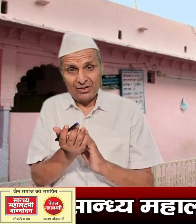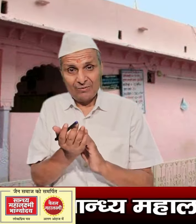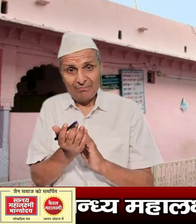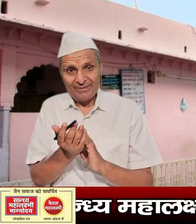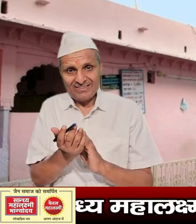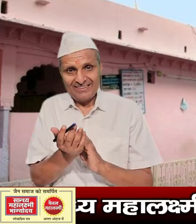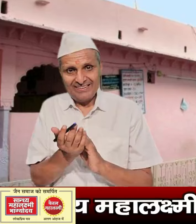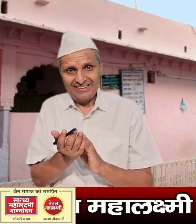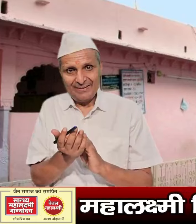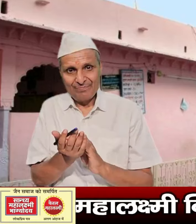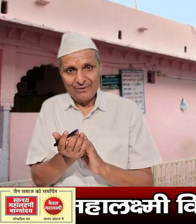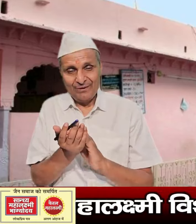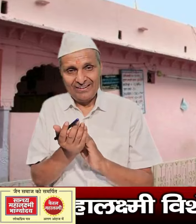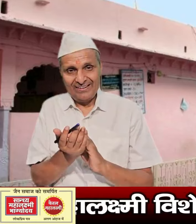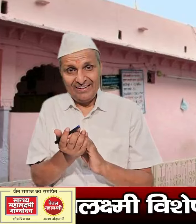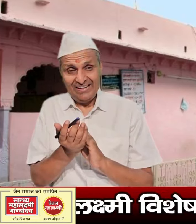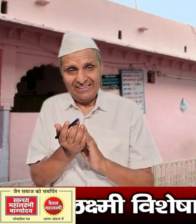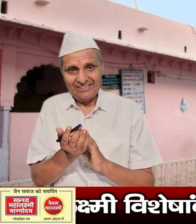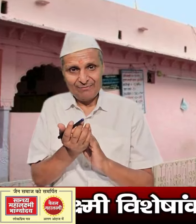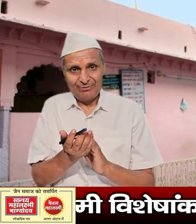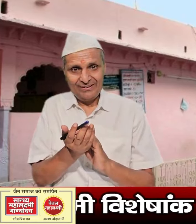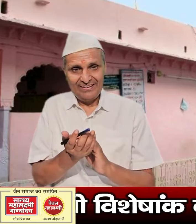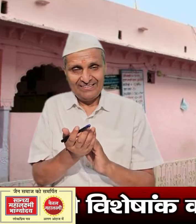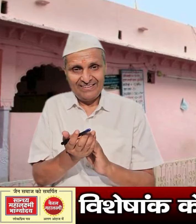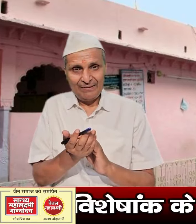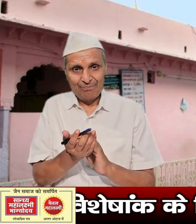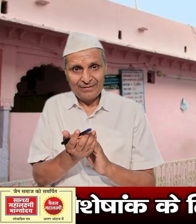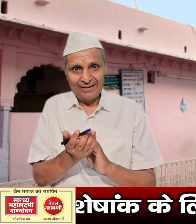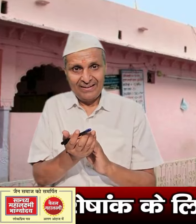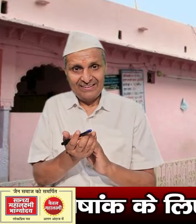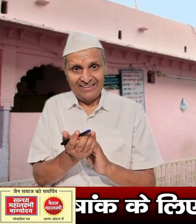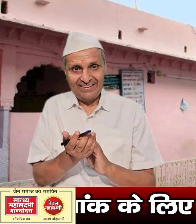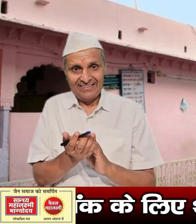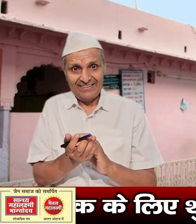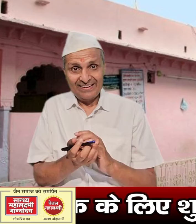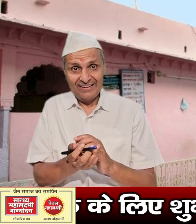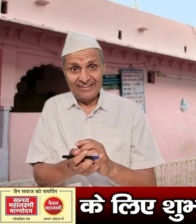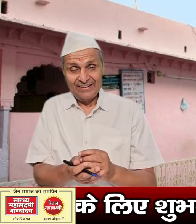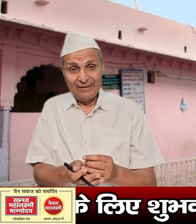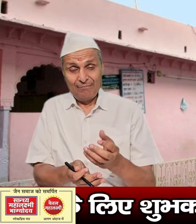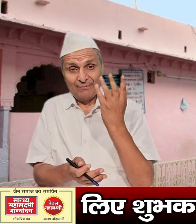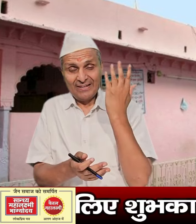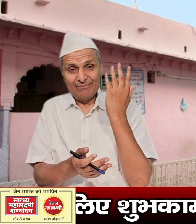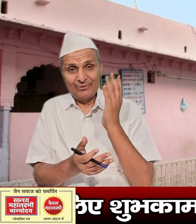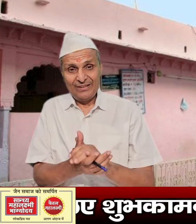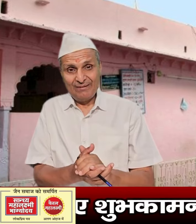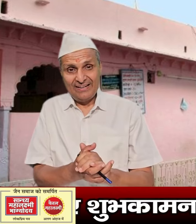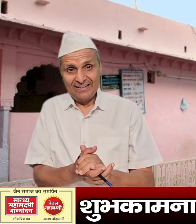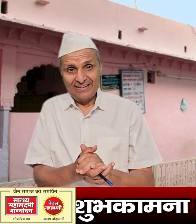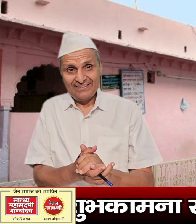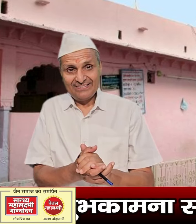पाषाण में फसते हैं और हर की इच्छा पूर्ति कहते हैं कहते हैं ना कि बिन मांगे